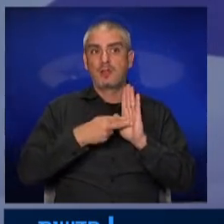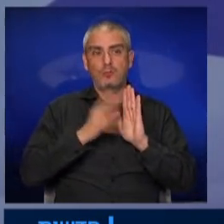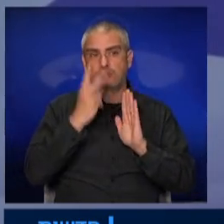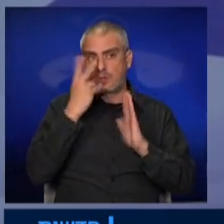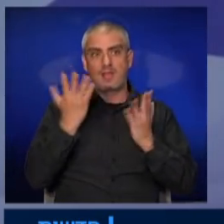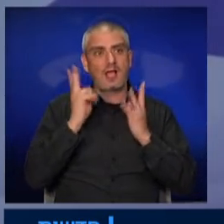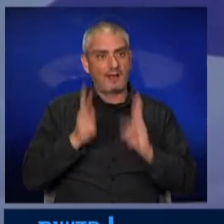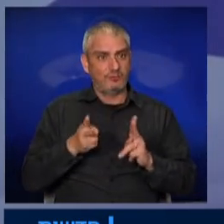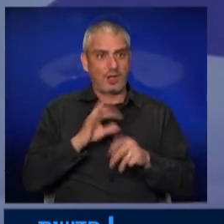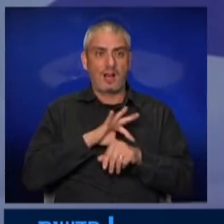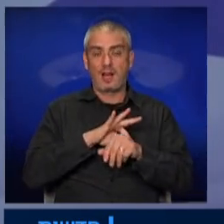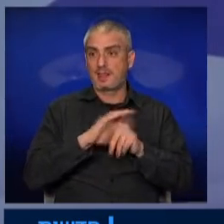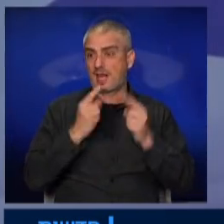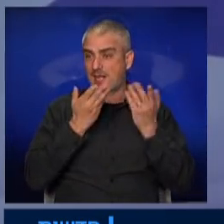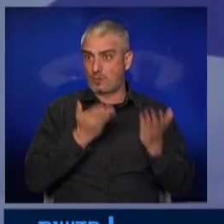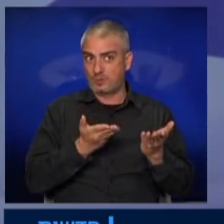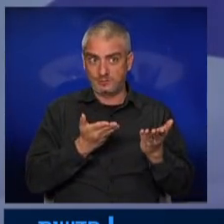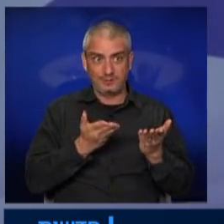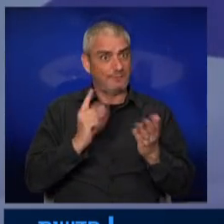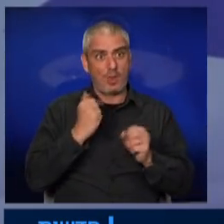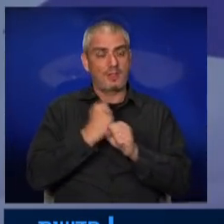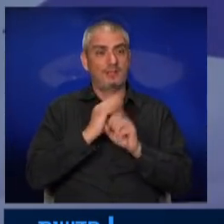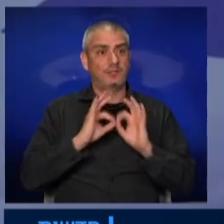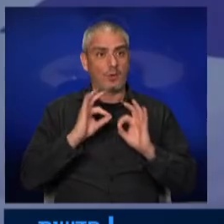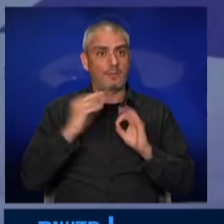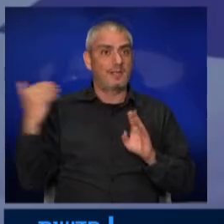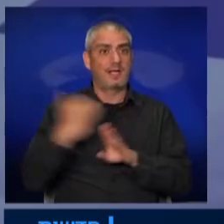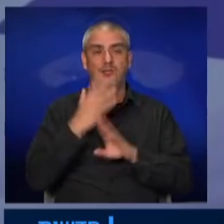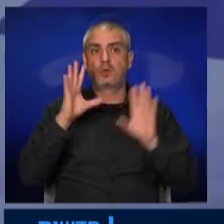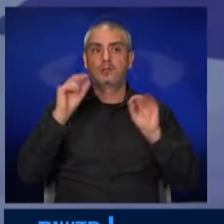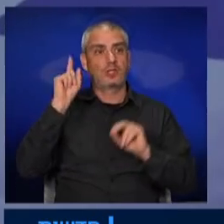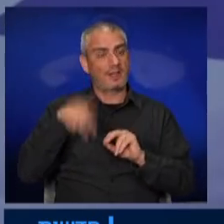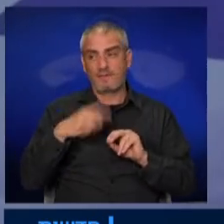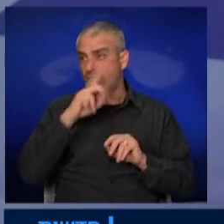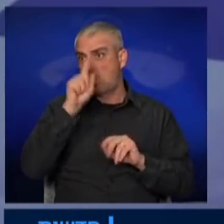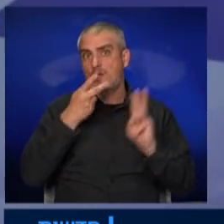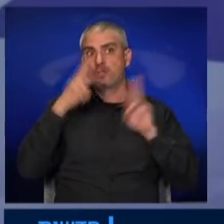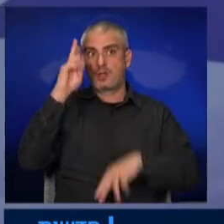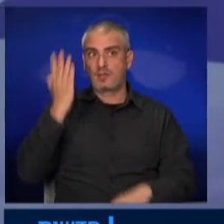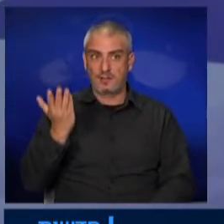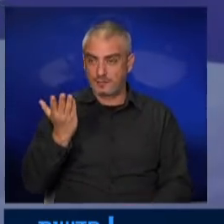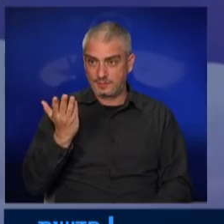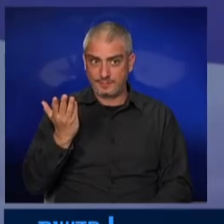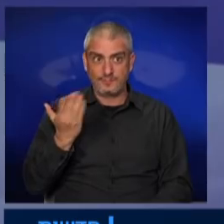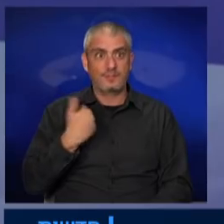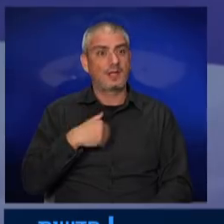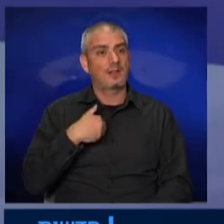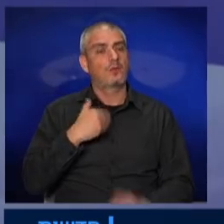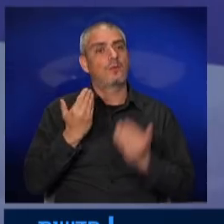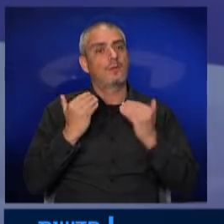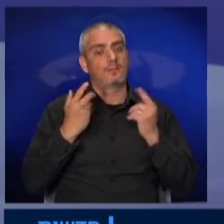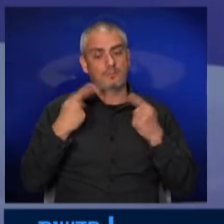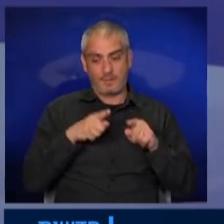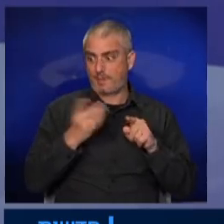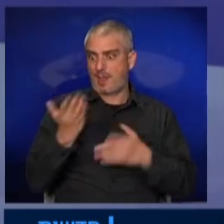איך אפשר לנהל את האירוע הזה. אם לא נעשה כלום, יכנסו כאן עשרות אלפים ואפילו יותר. אנחנו במקביל נערכים